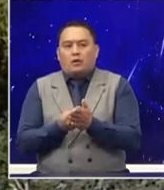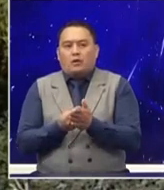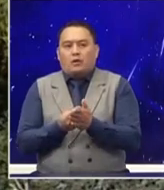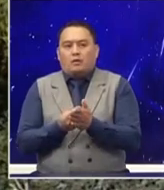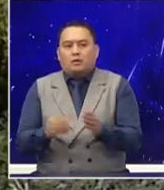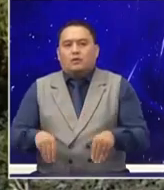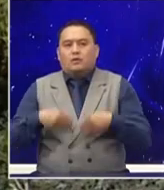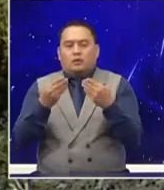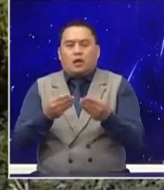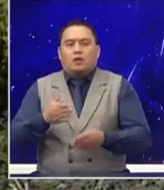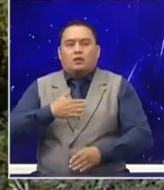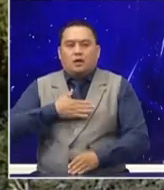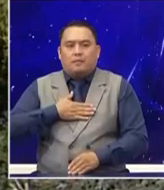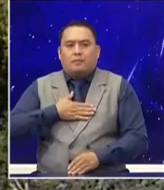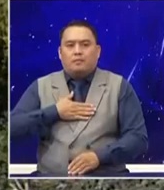дал нам